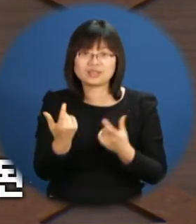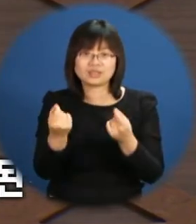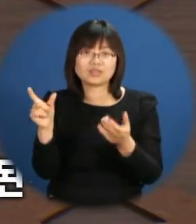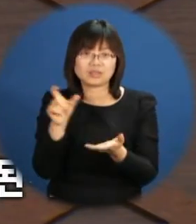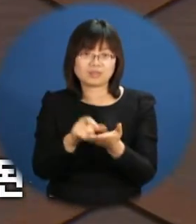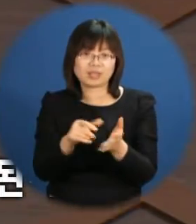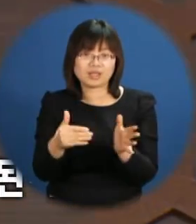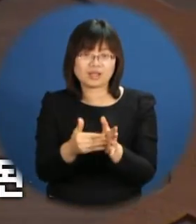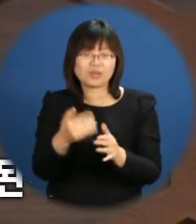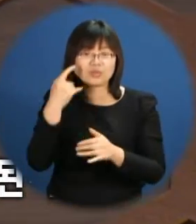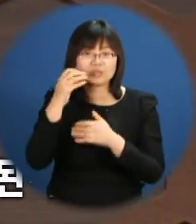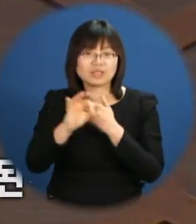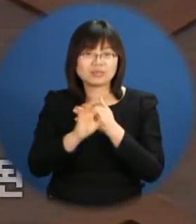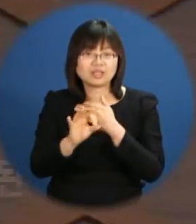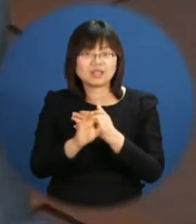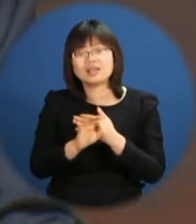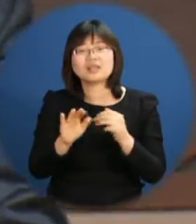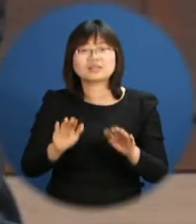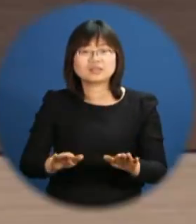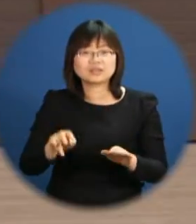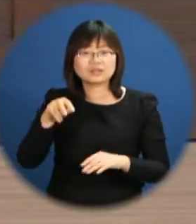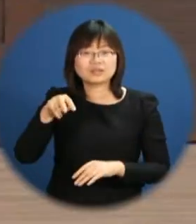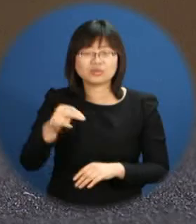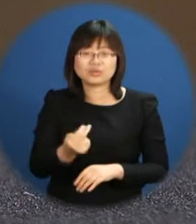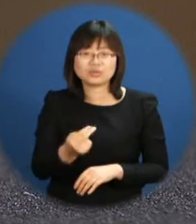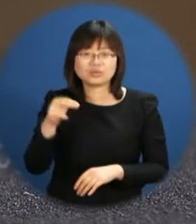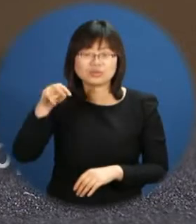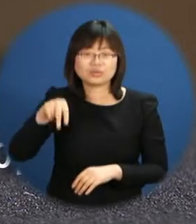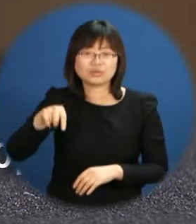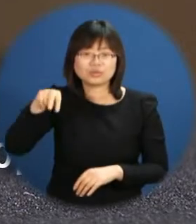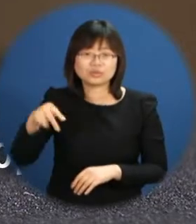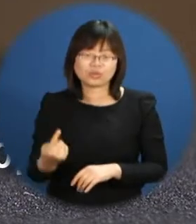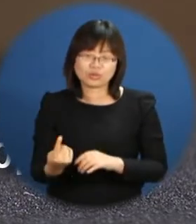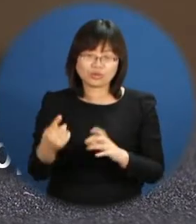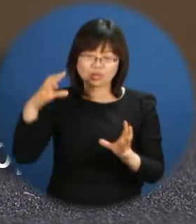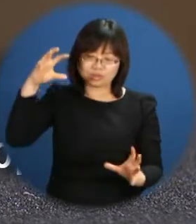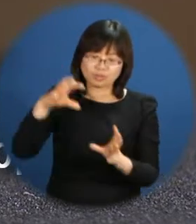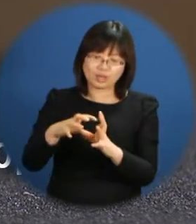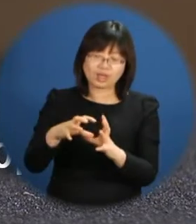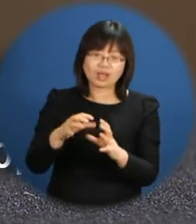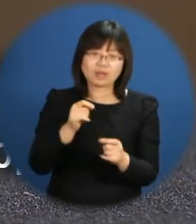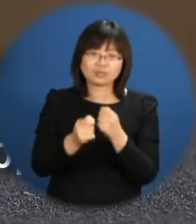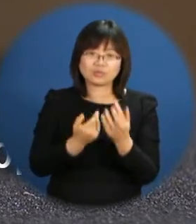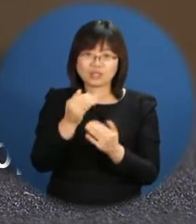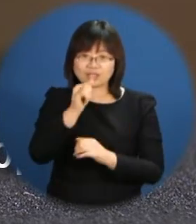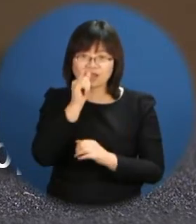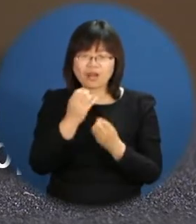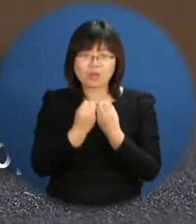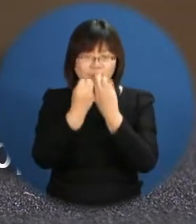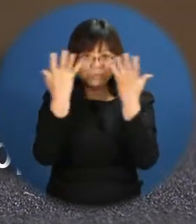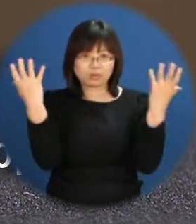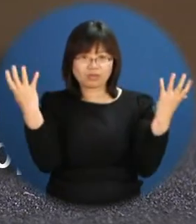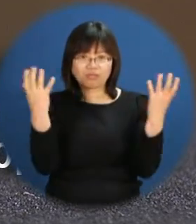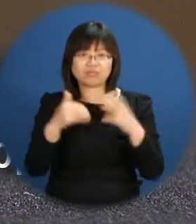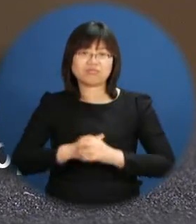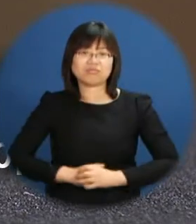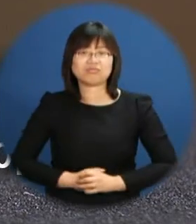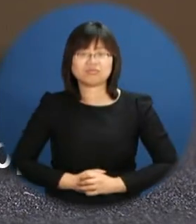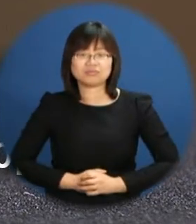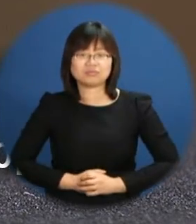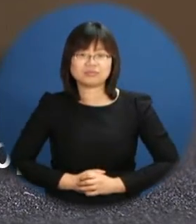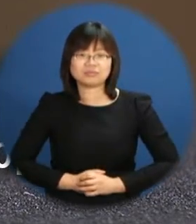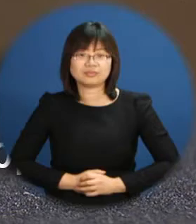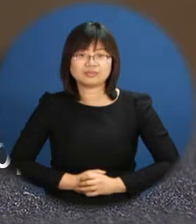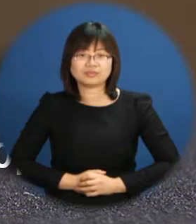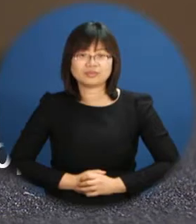부쳤습니다 왜냐하면 갭은 듯이 가이 수소를 이 기체를 모아 가지고 불을 붙혀 보니까 포함 하고 타다 라는 거예요